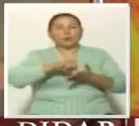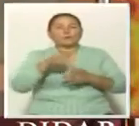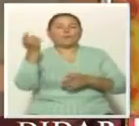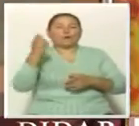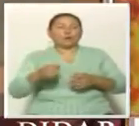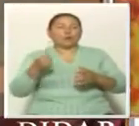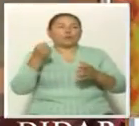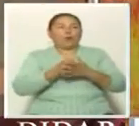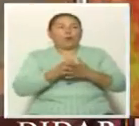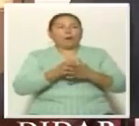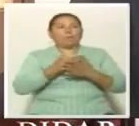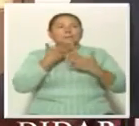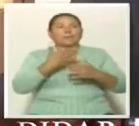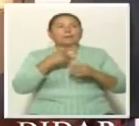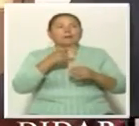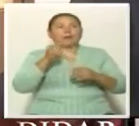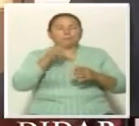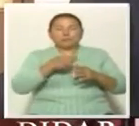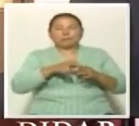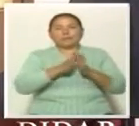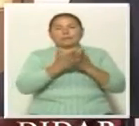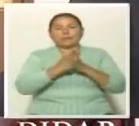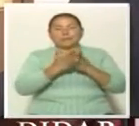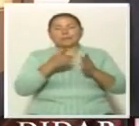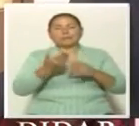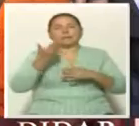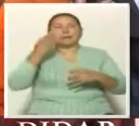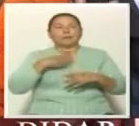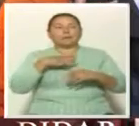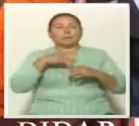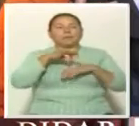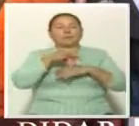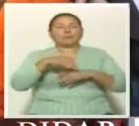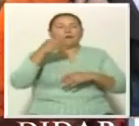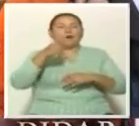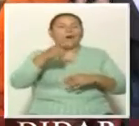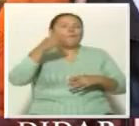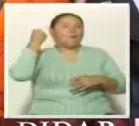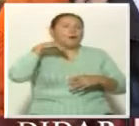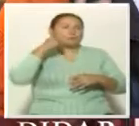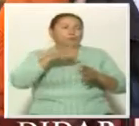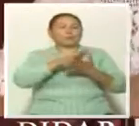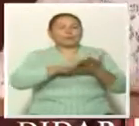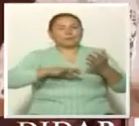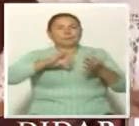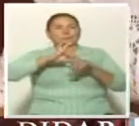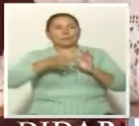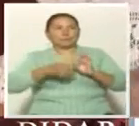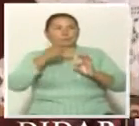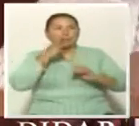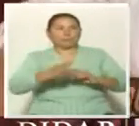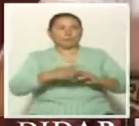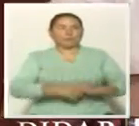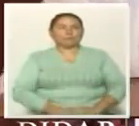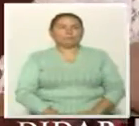до последней капли крови. Презентация книги о солдатах ранее проходила в Актобе. В планах у авторов в следующем году издать 3